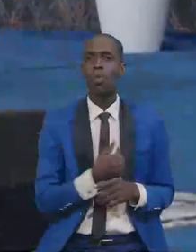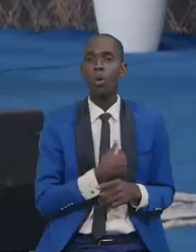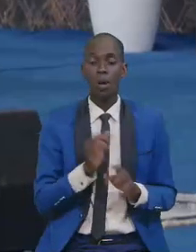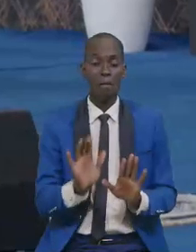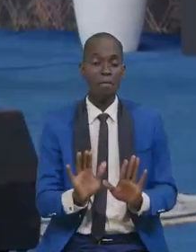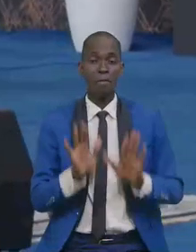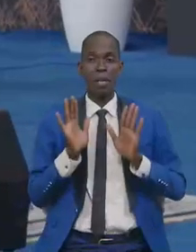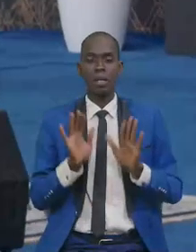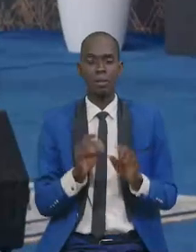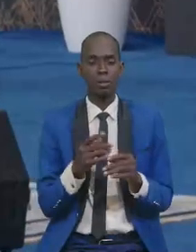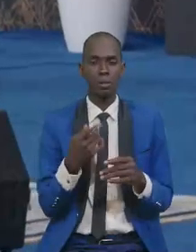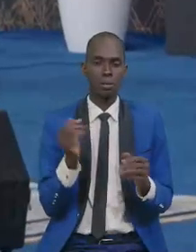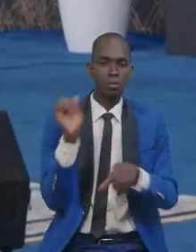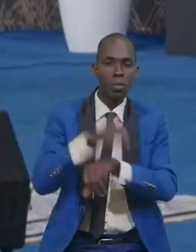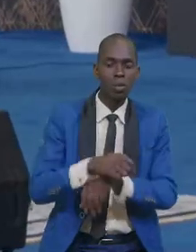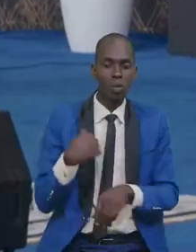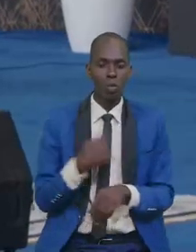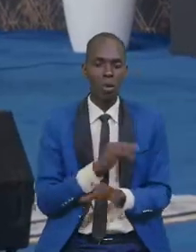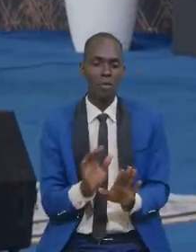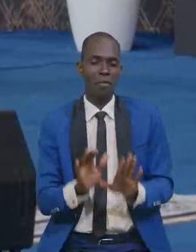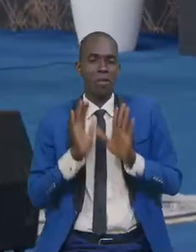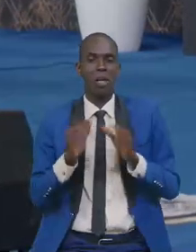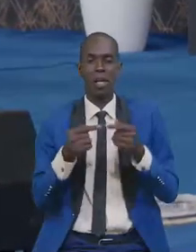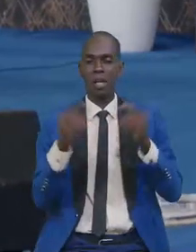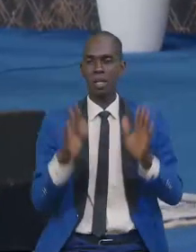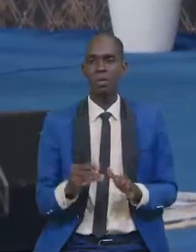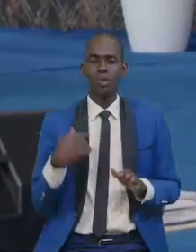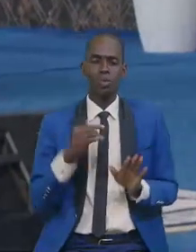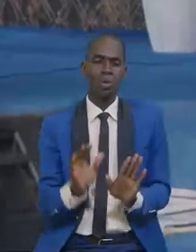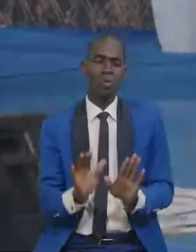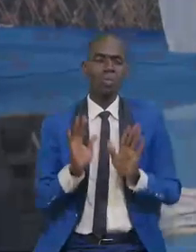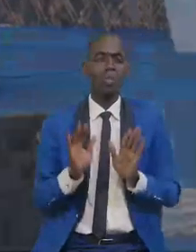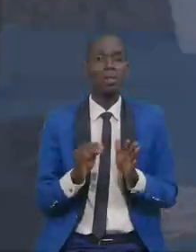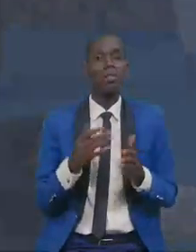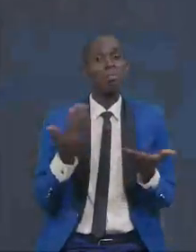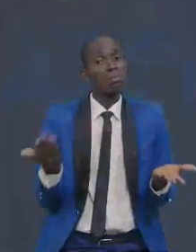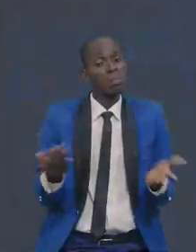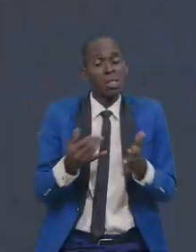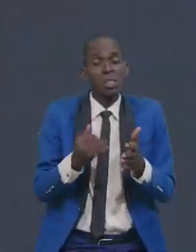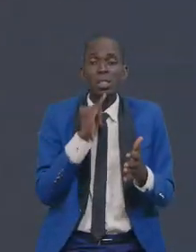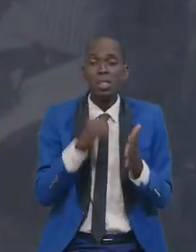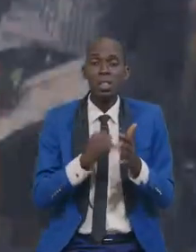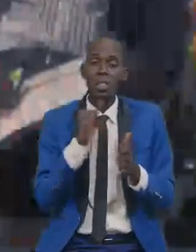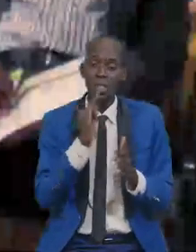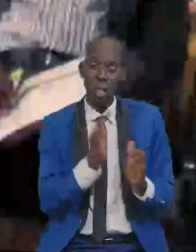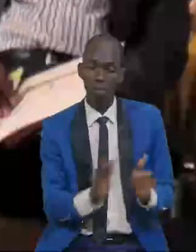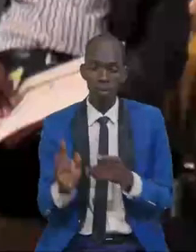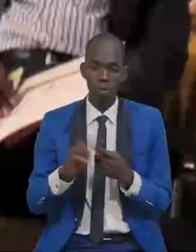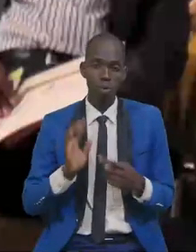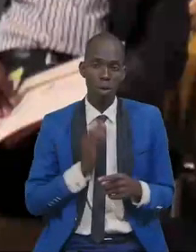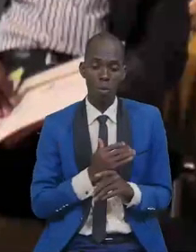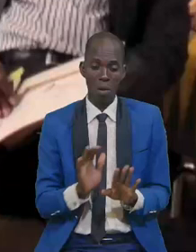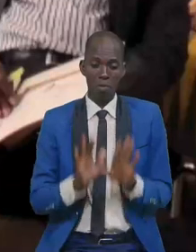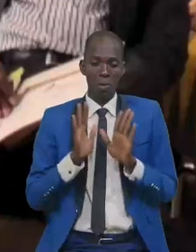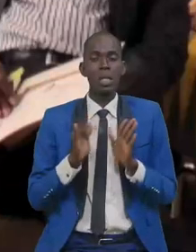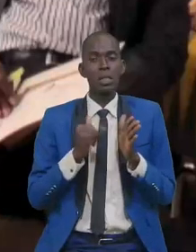la défaite, nous craignons l'ennemi, nous craignons dans nos vies. Ah, c'est selon nos craintes